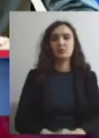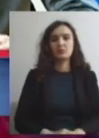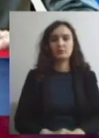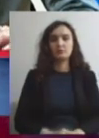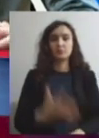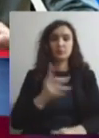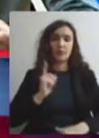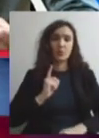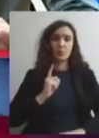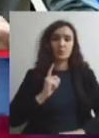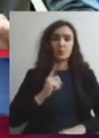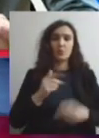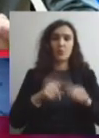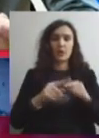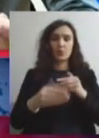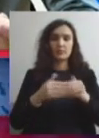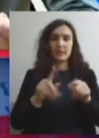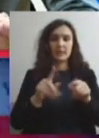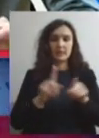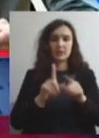თუ ახლოს პერიოდში აი ასეთ სიახლეს.